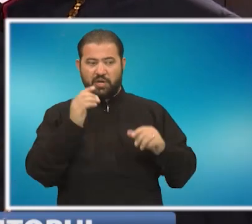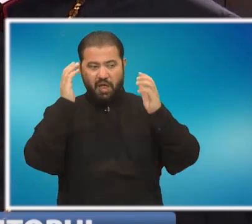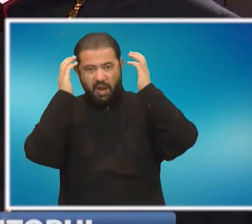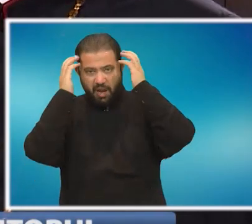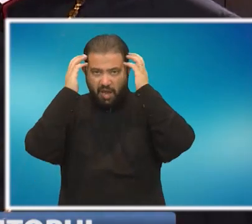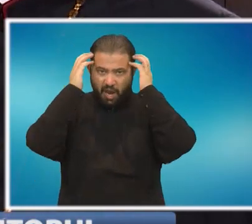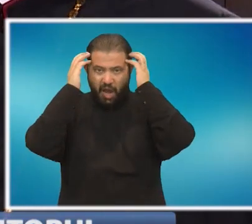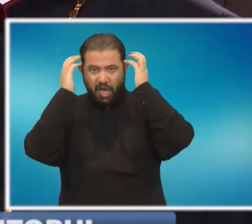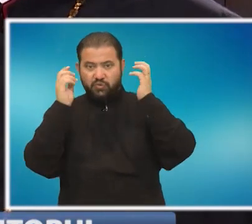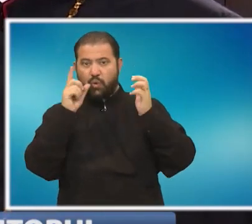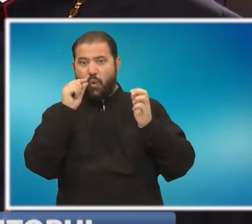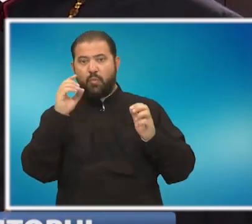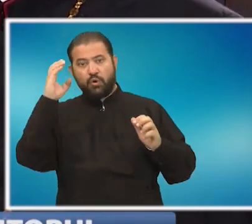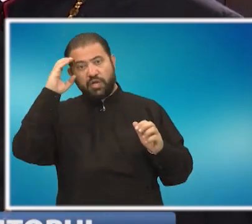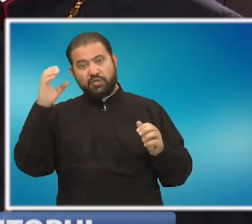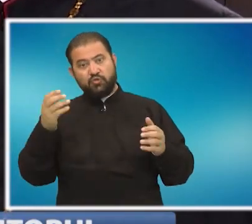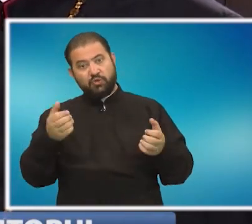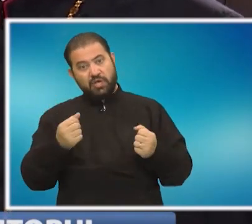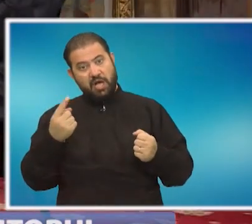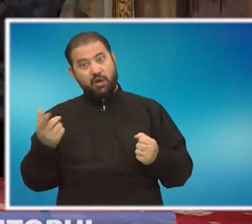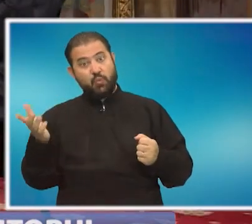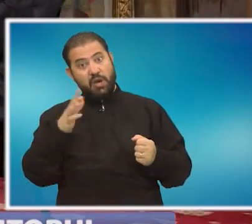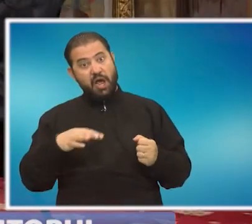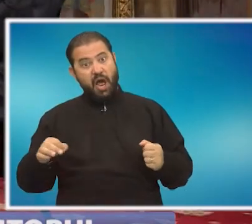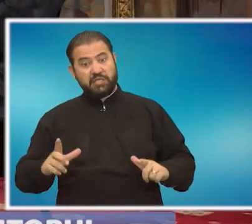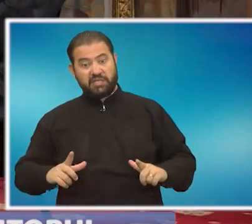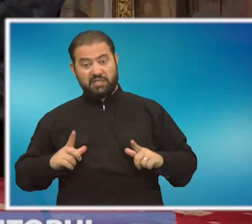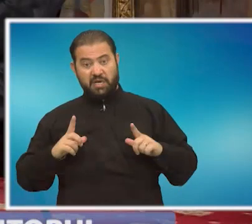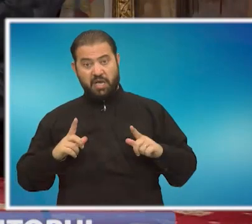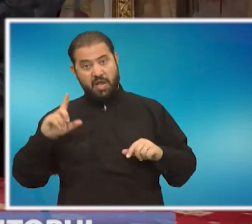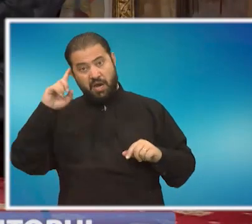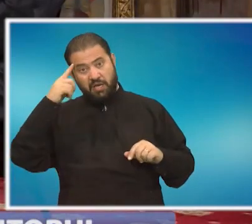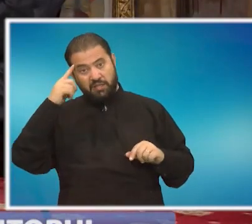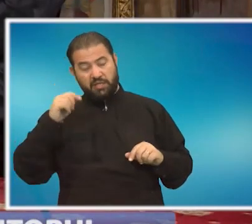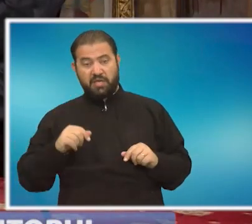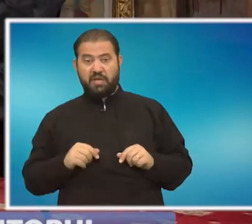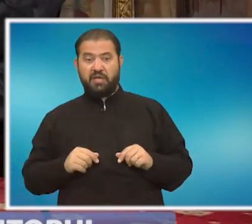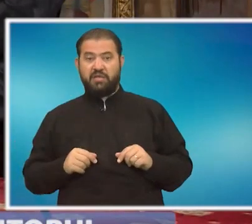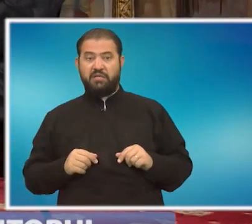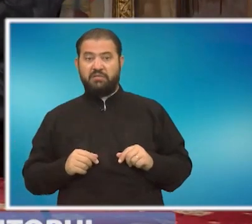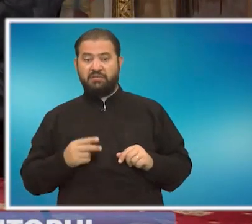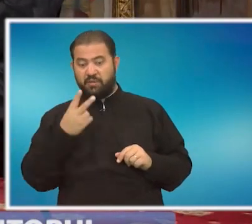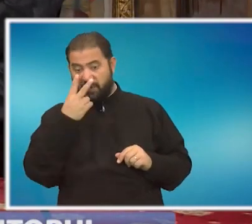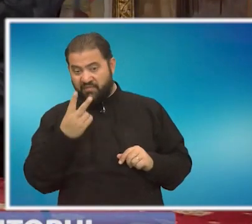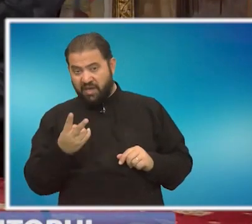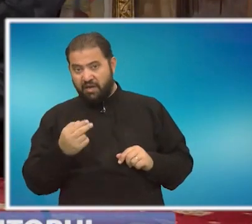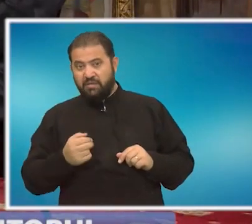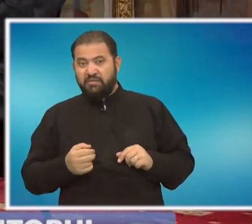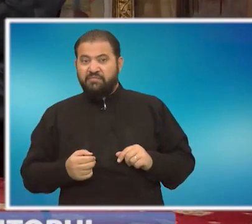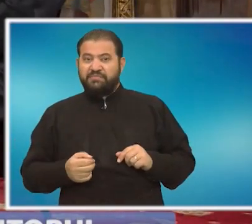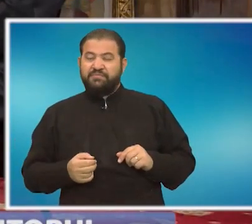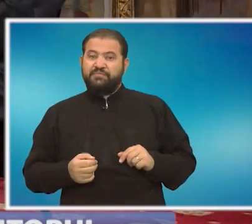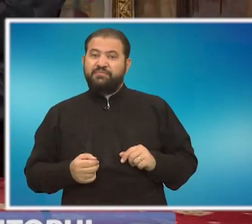mai sunt anumite necazuri, omul credincios are un alt tonus, are o altă atitudine față